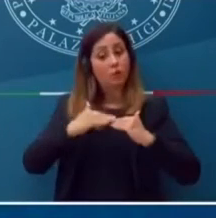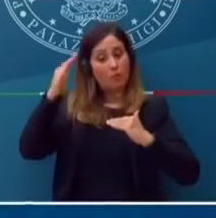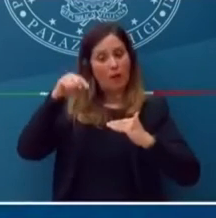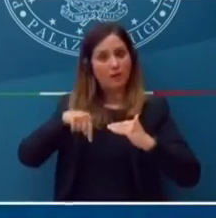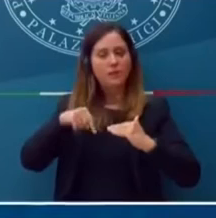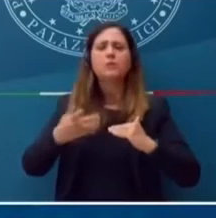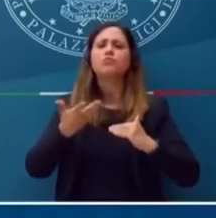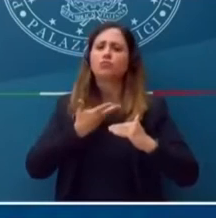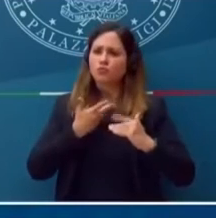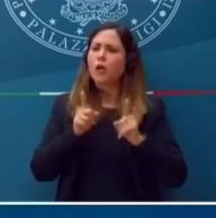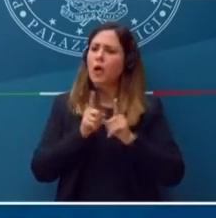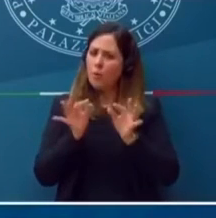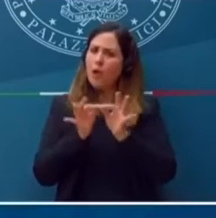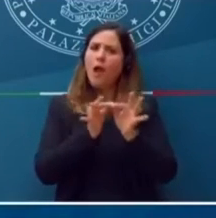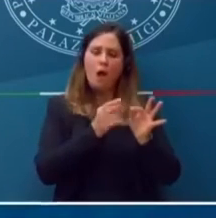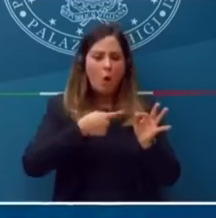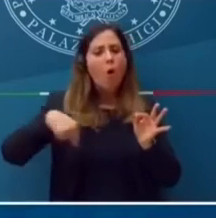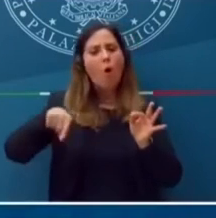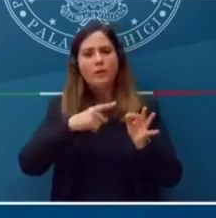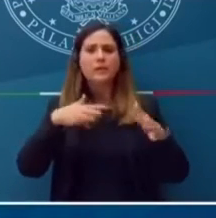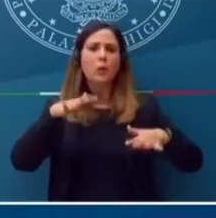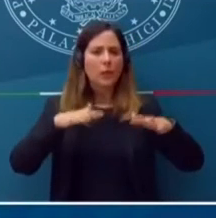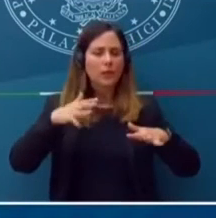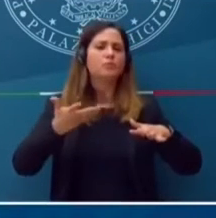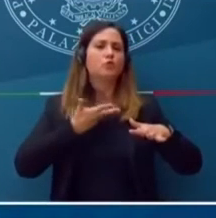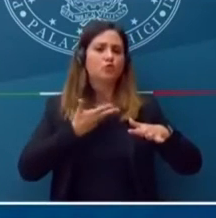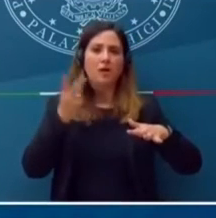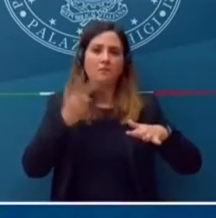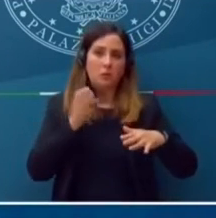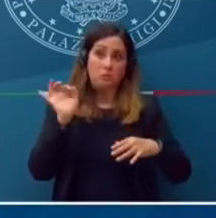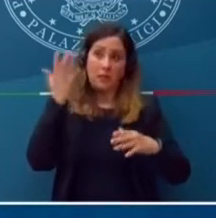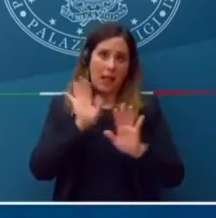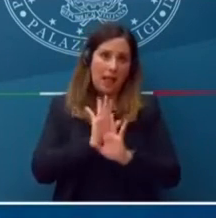no? Del tutto casuale, premetto, in questo.